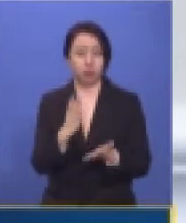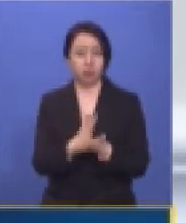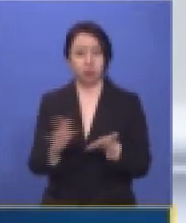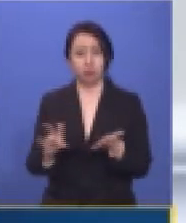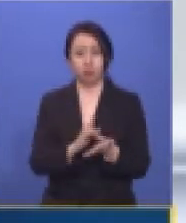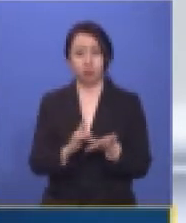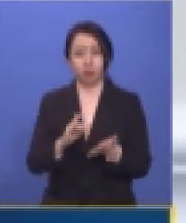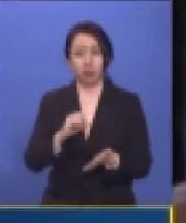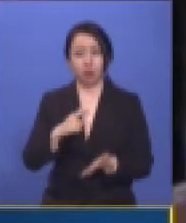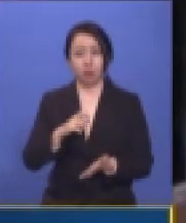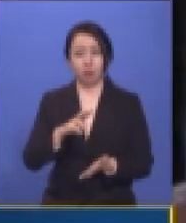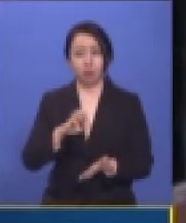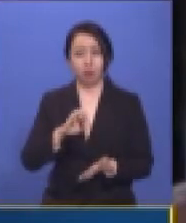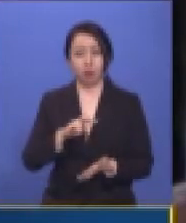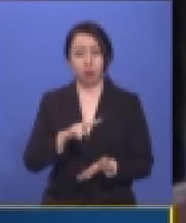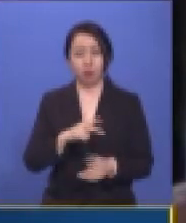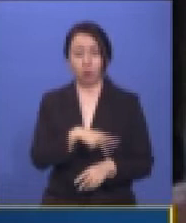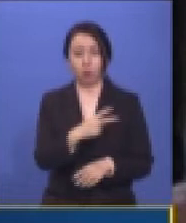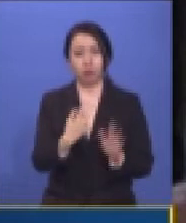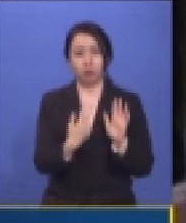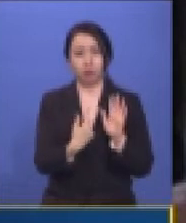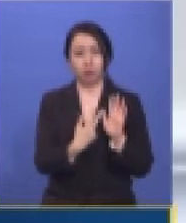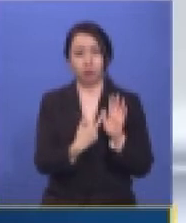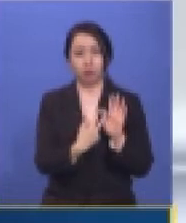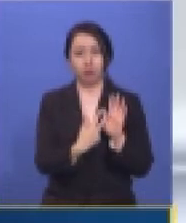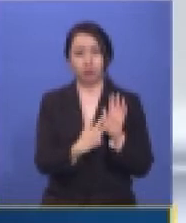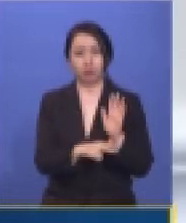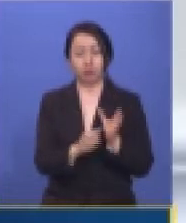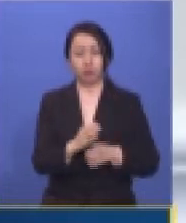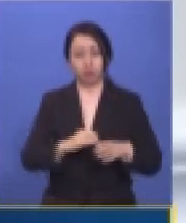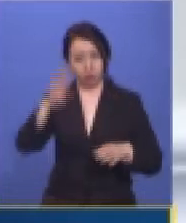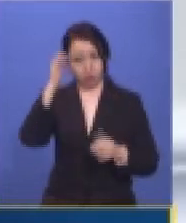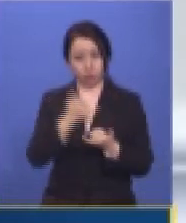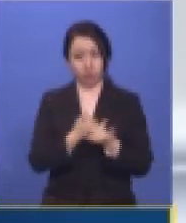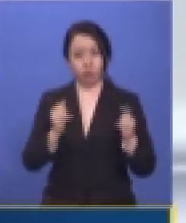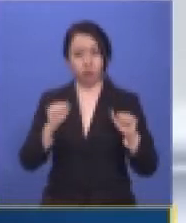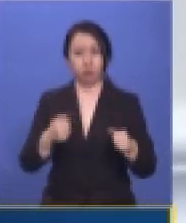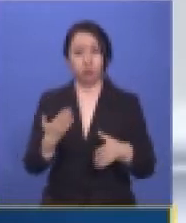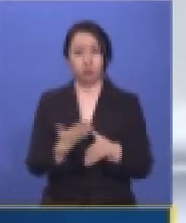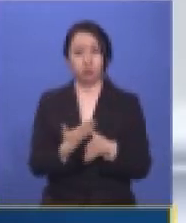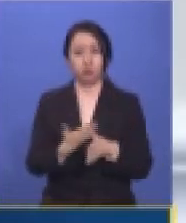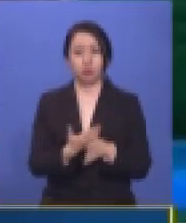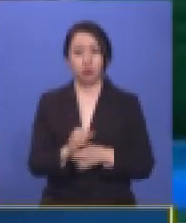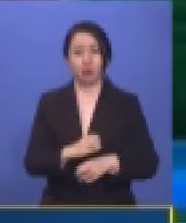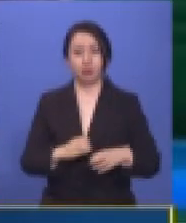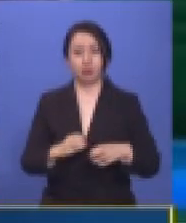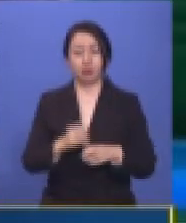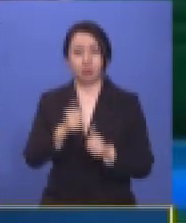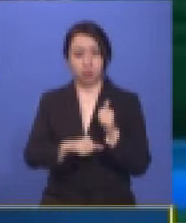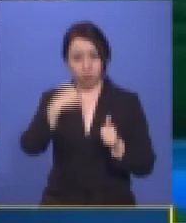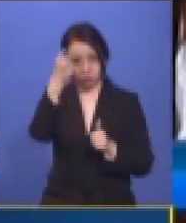мобильное приложение «Яков Мобайл». Практически около 80 сервисов и государственных услуг можно получить с помощью этого мобильного приложения.